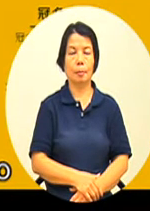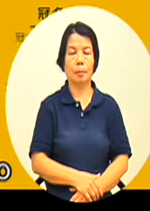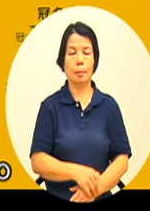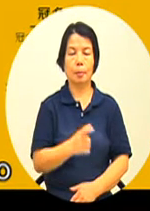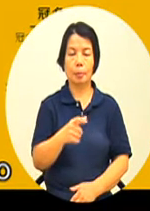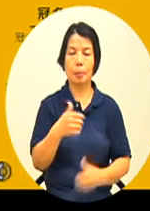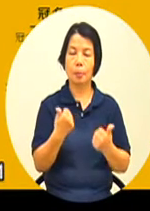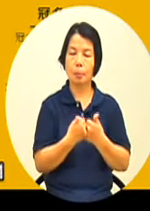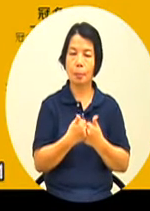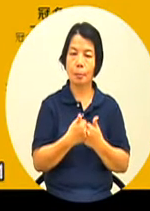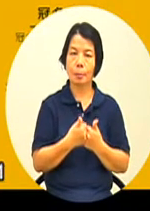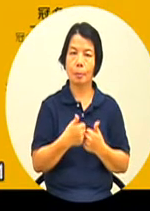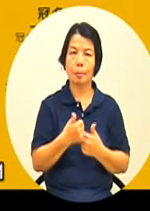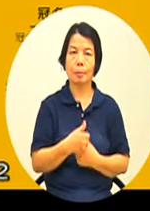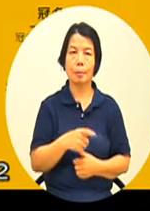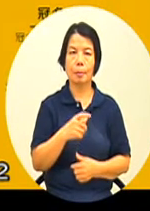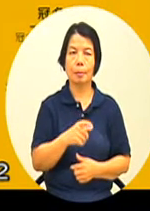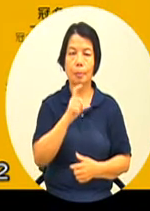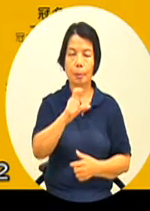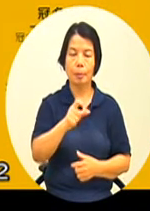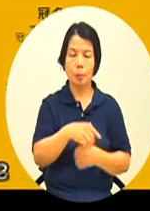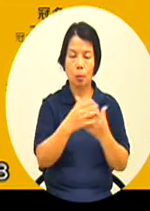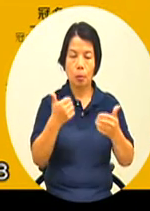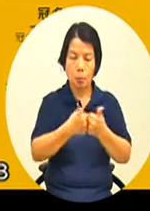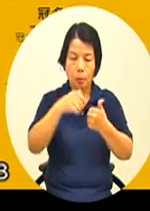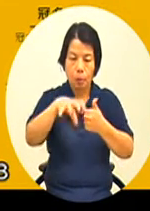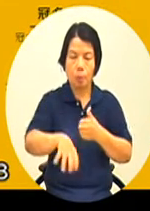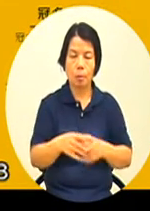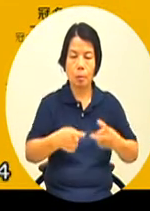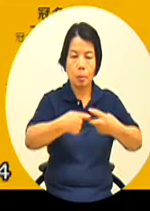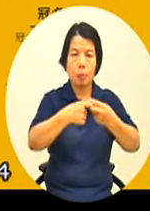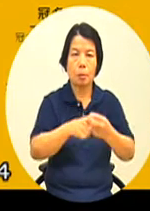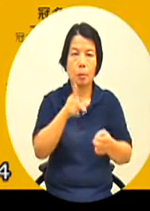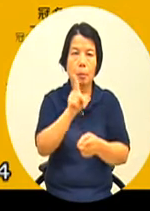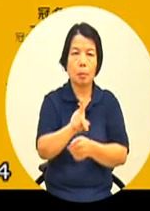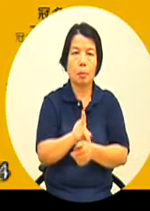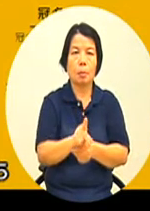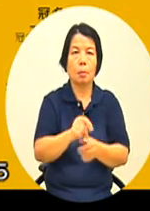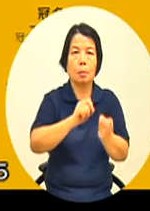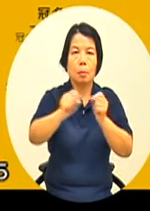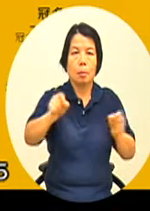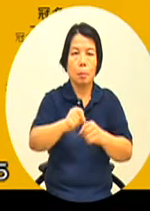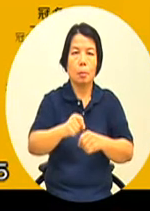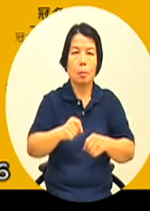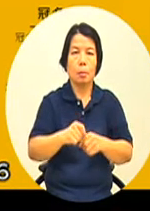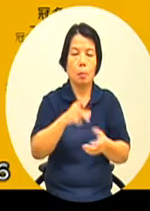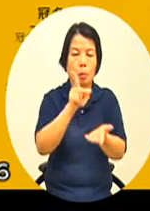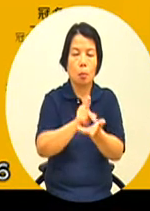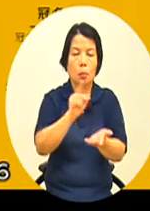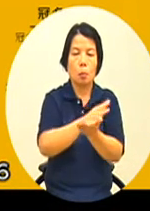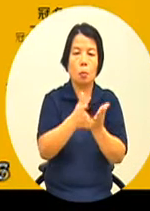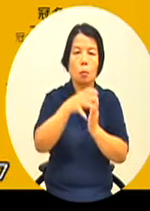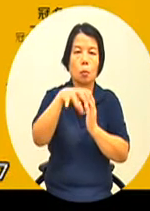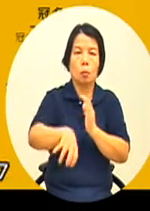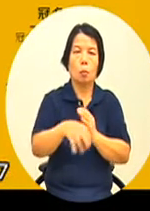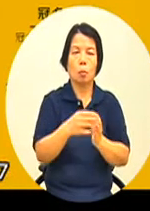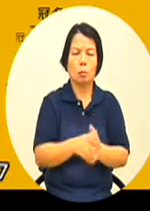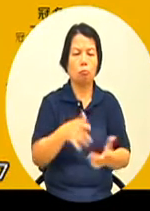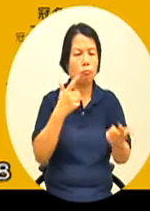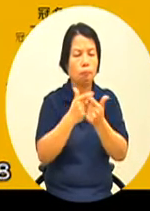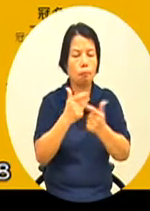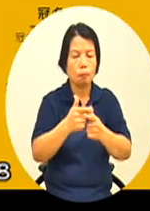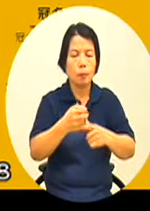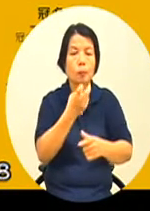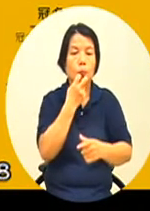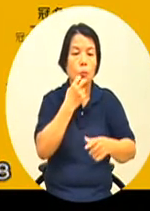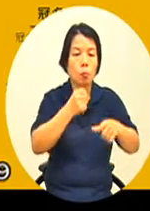在议会从来，李克勇图书馆是不是适合盖在中央公园，我在这个